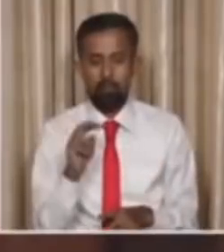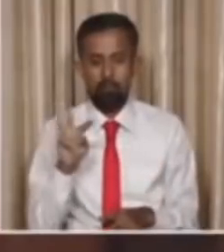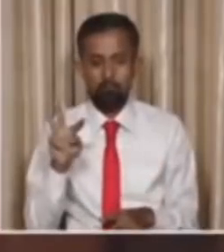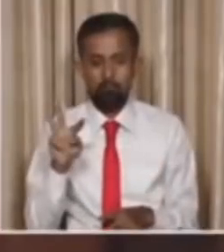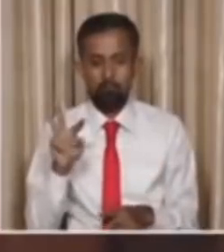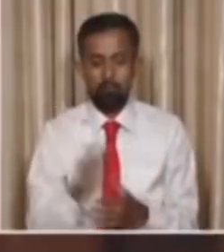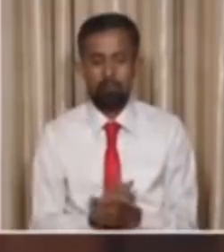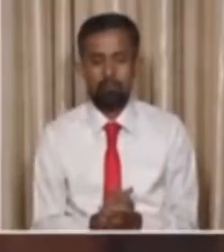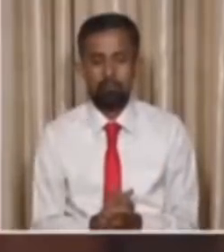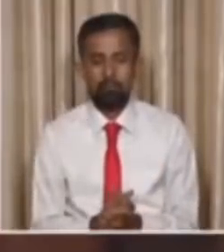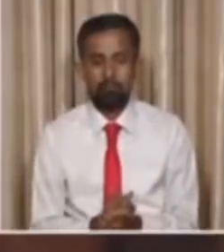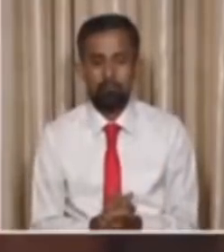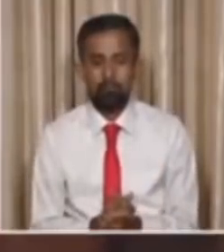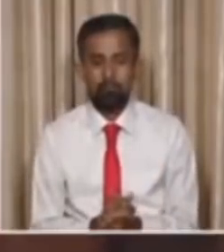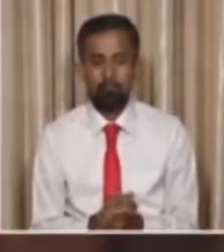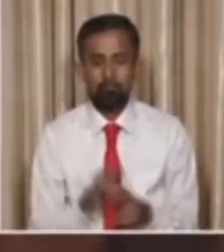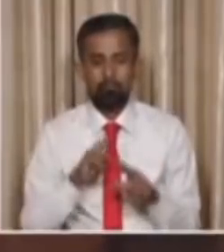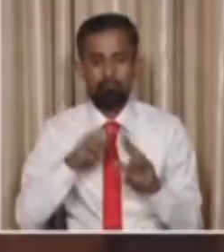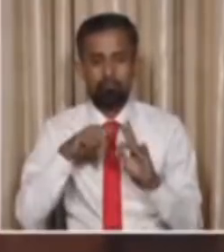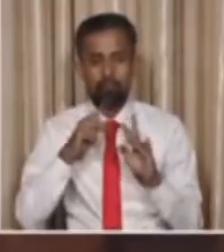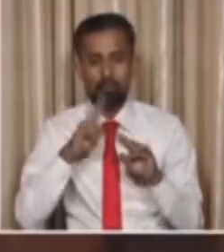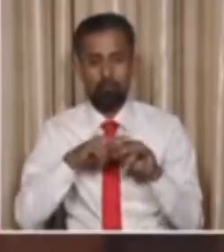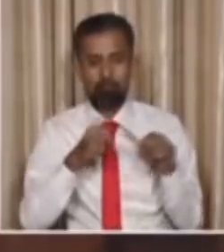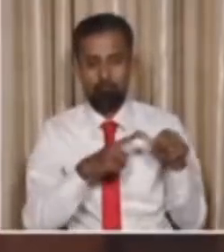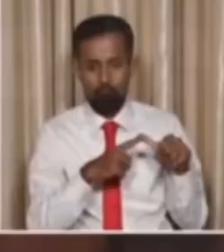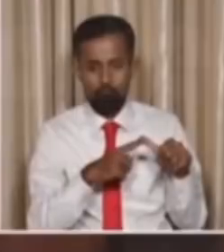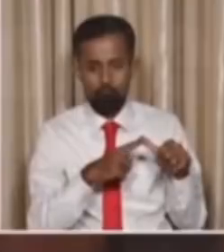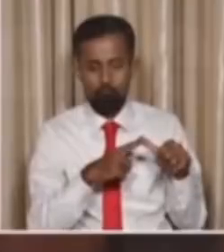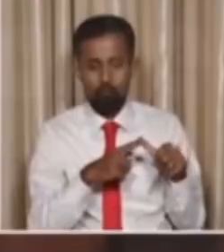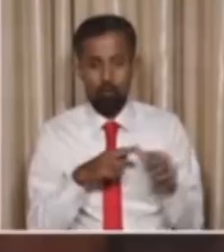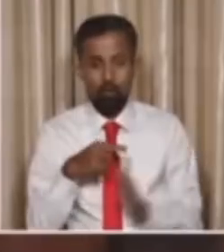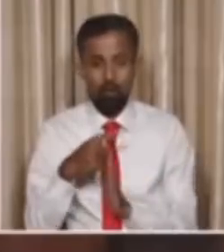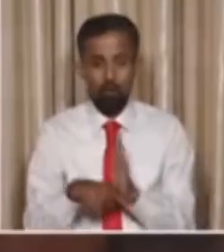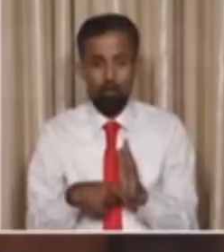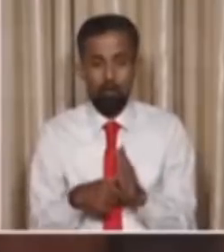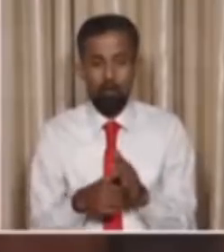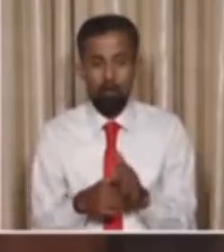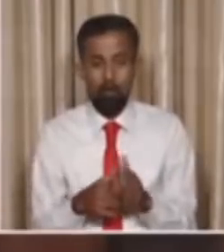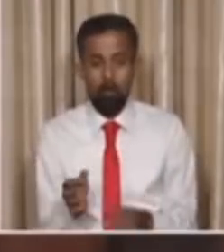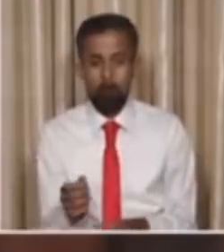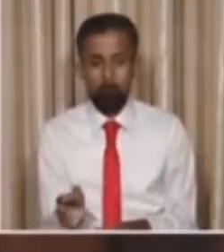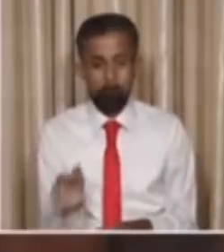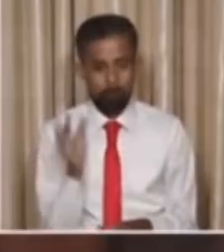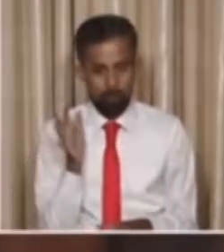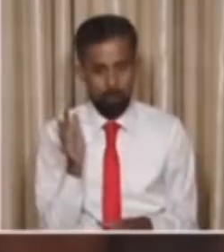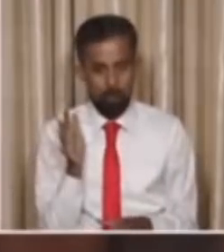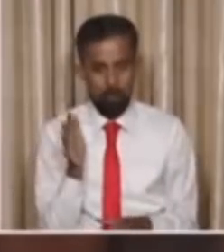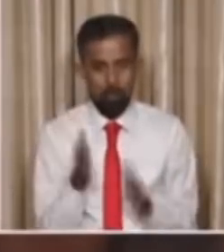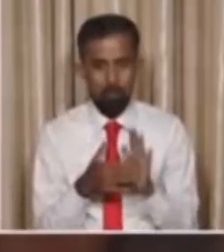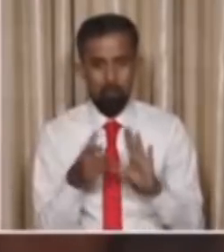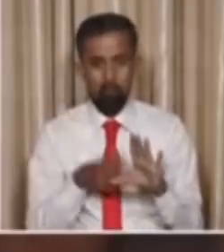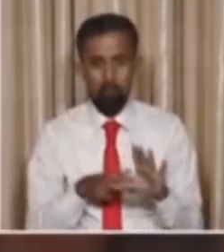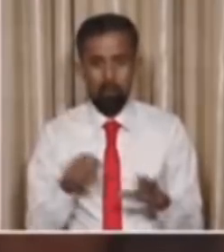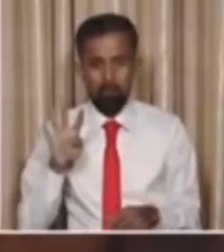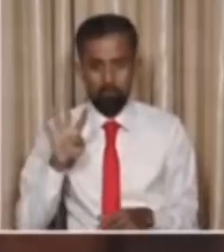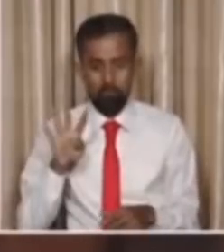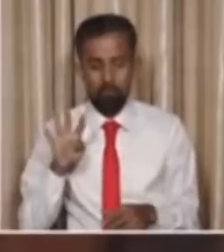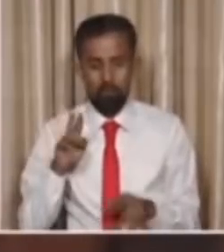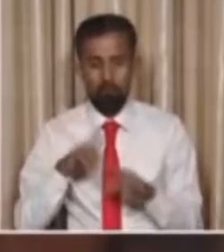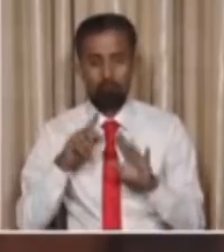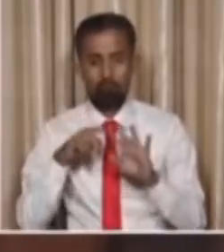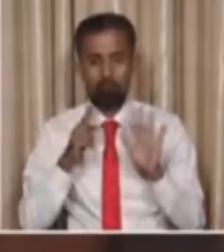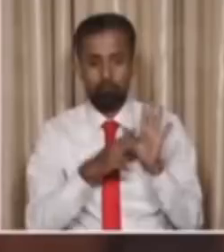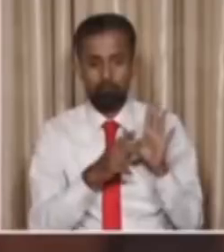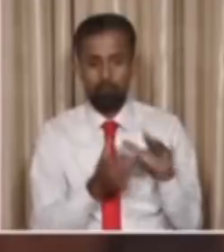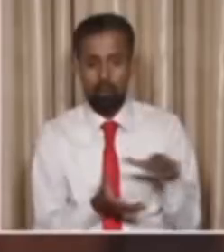නිවුස් ආටිකල් එකක්. ඒ වගේම FIFA reiterates its stance on Sri Lanka to comply to get ban lifted. මේ මාසේ 7 වෙනිදා දැන් FIFA සහ